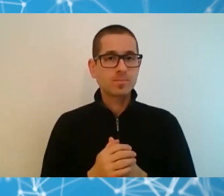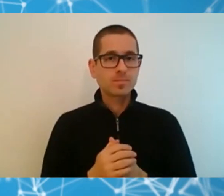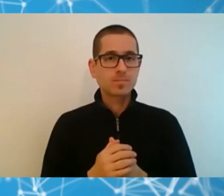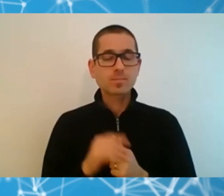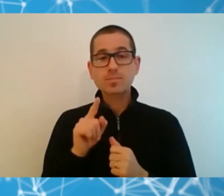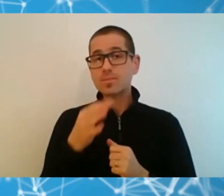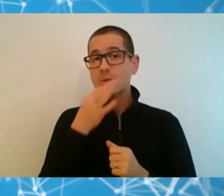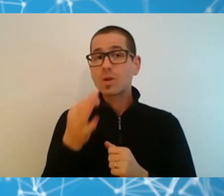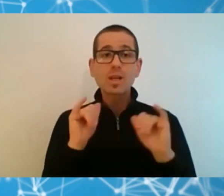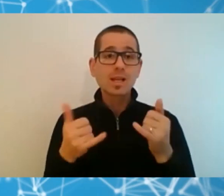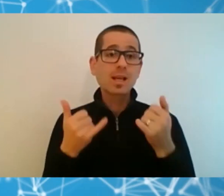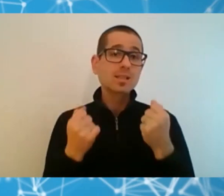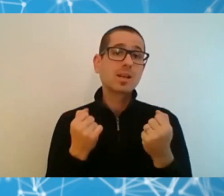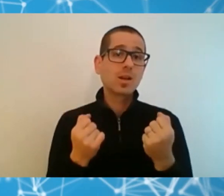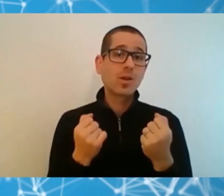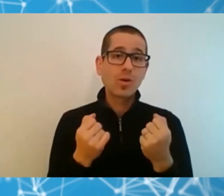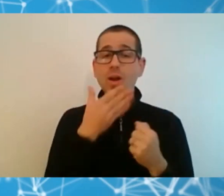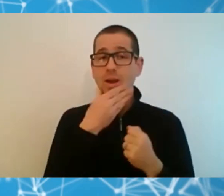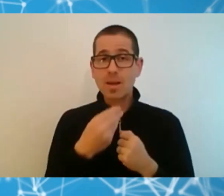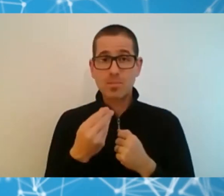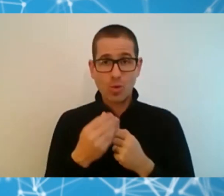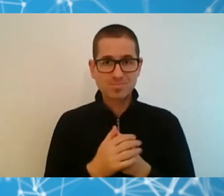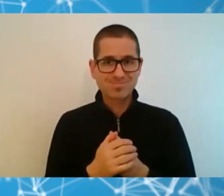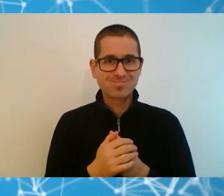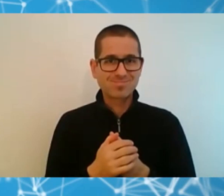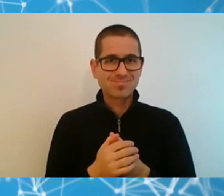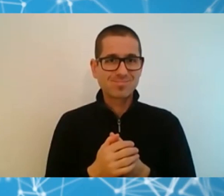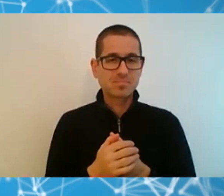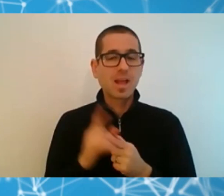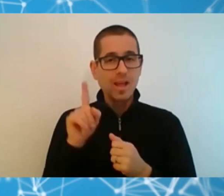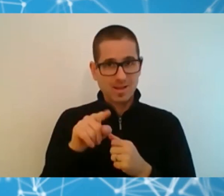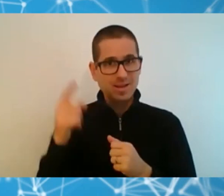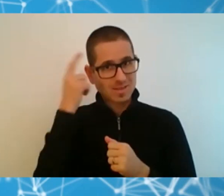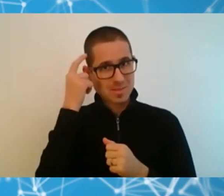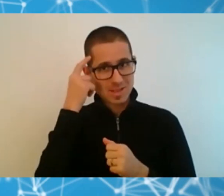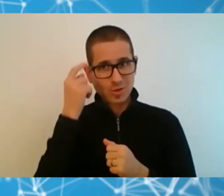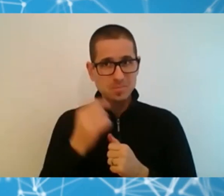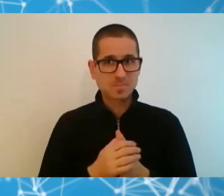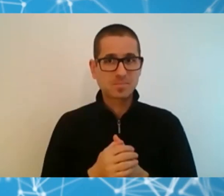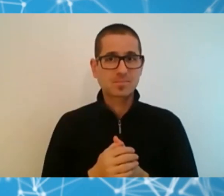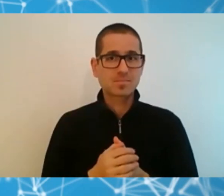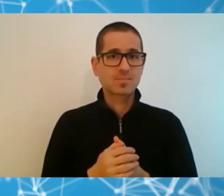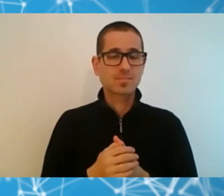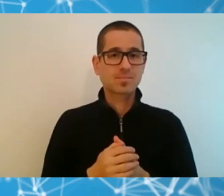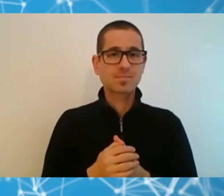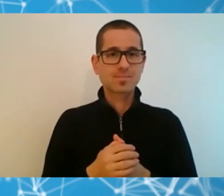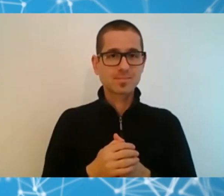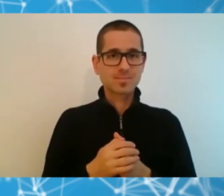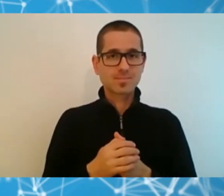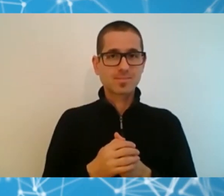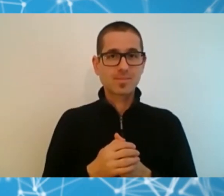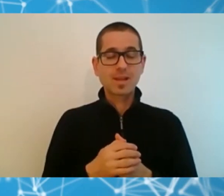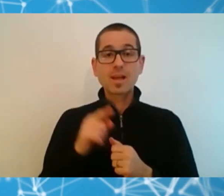osjo? Ja, to vprašanje je zelo lepo, ne, in smiselno. Ja,